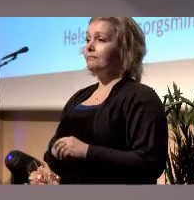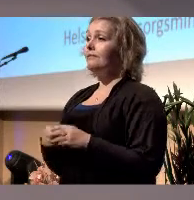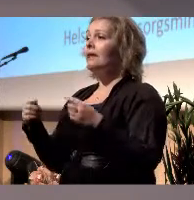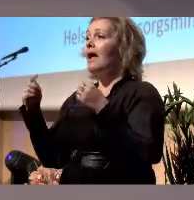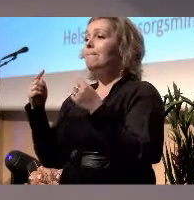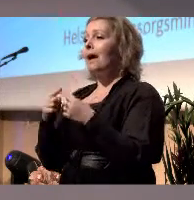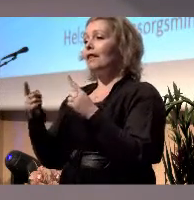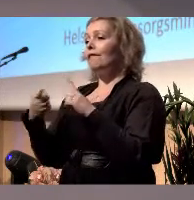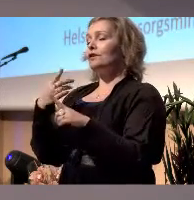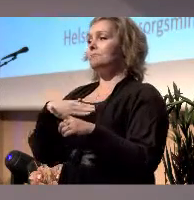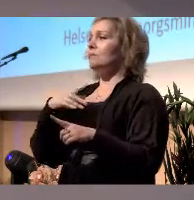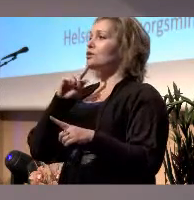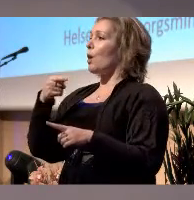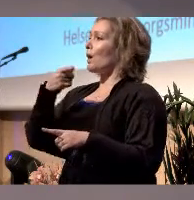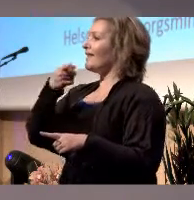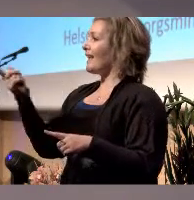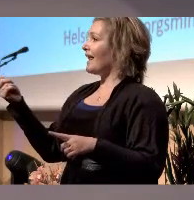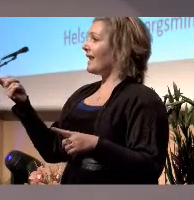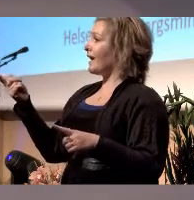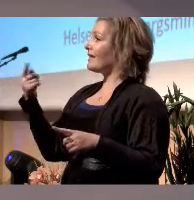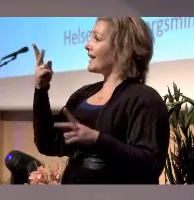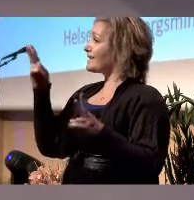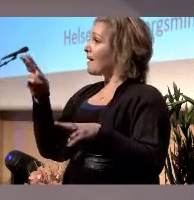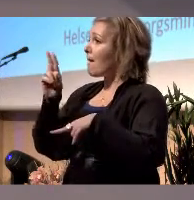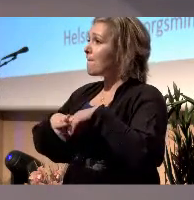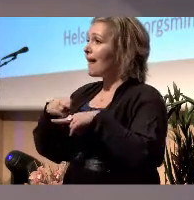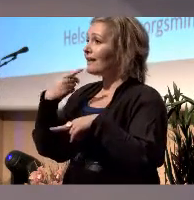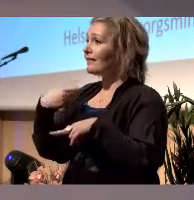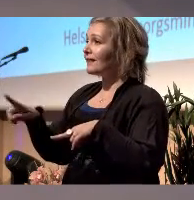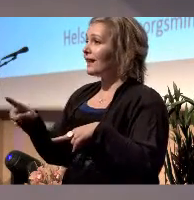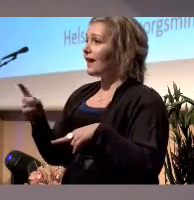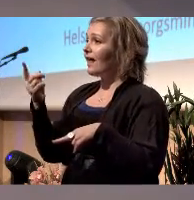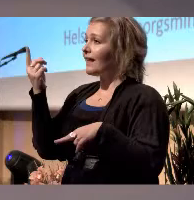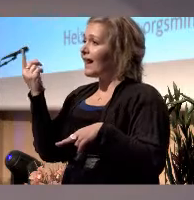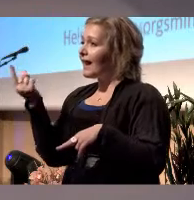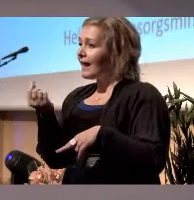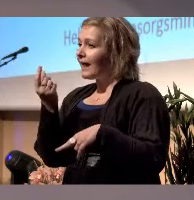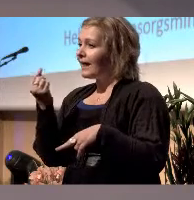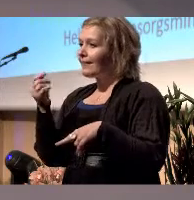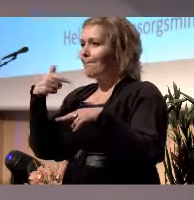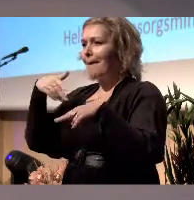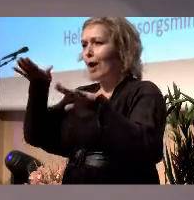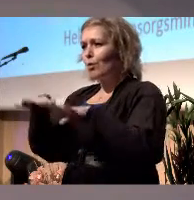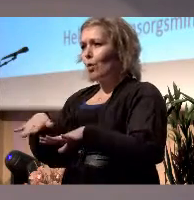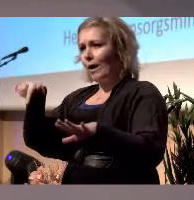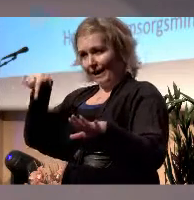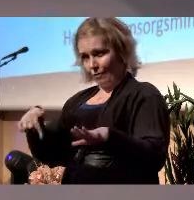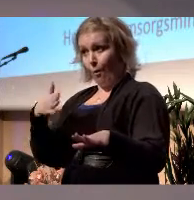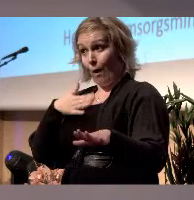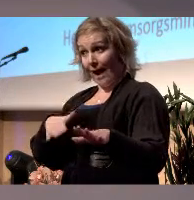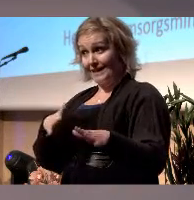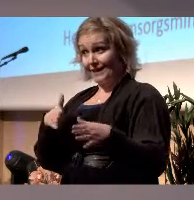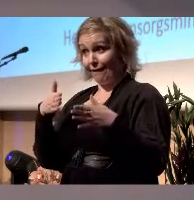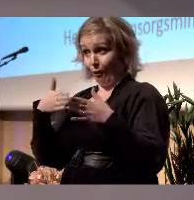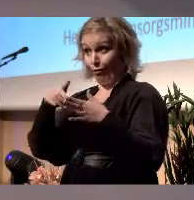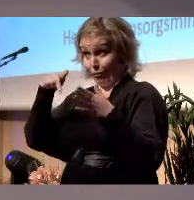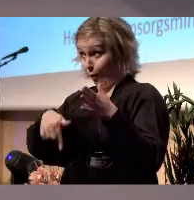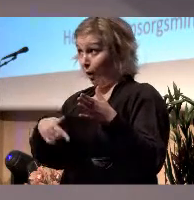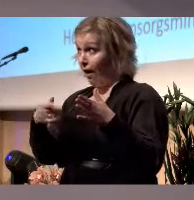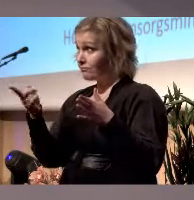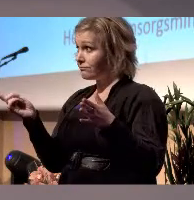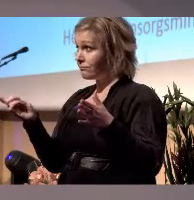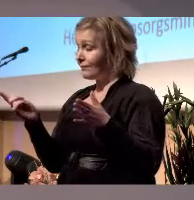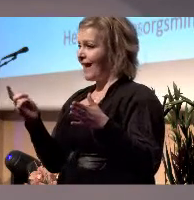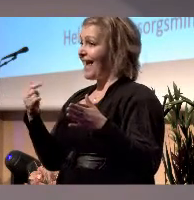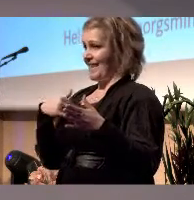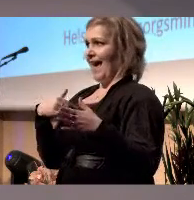Men først må jeg spørre dere nå, har dere også lagt merke til at det er litt roligere på helsefronten nå?